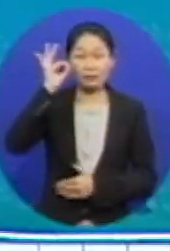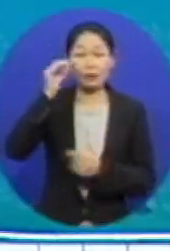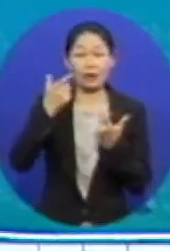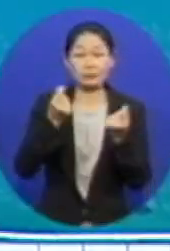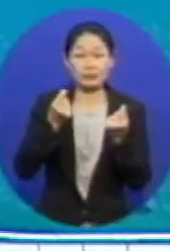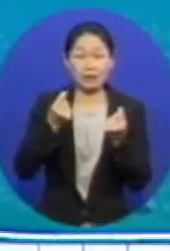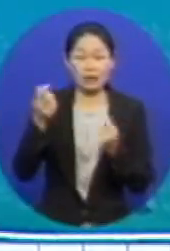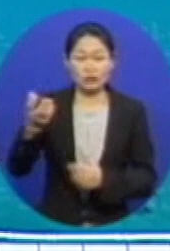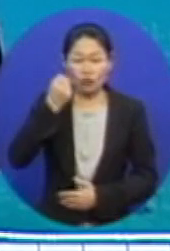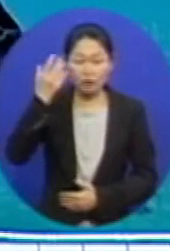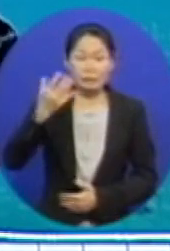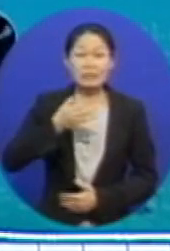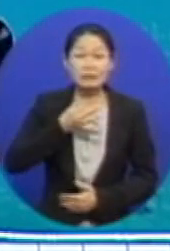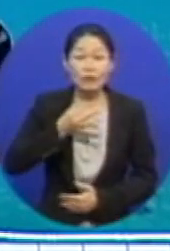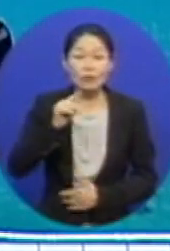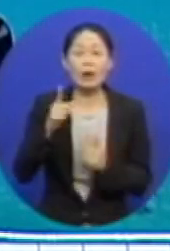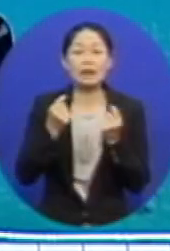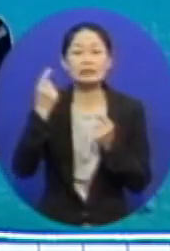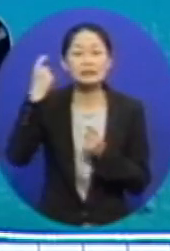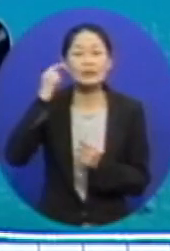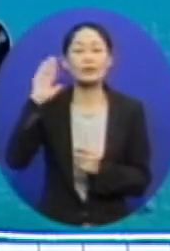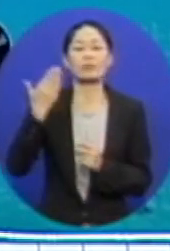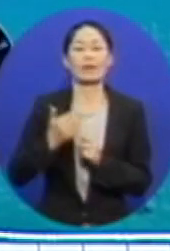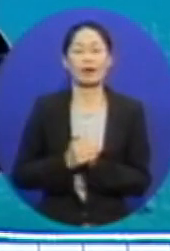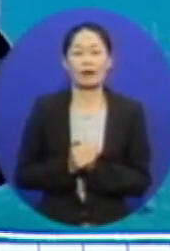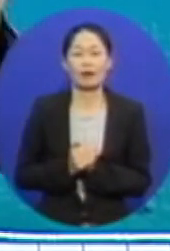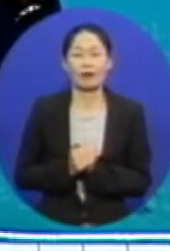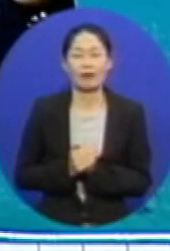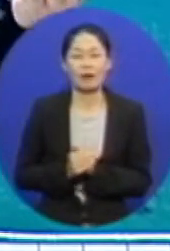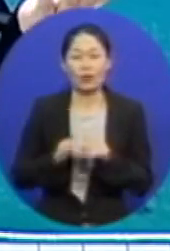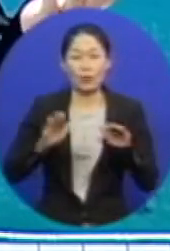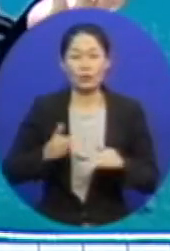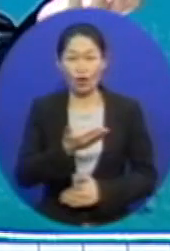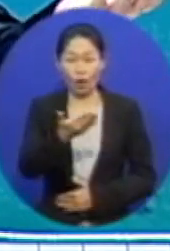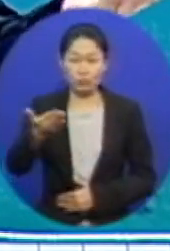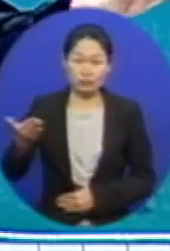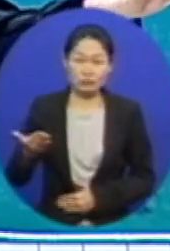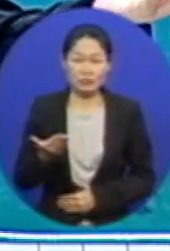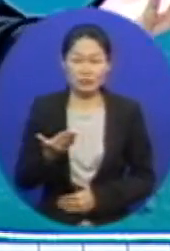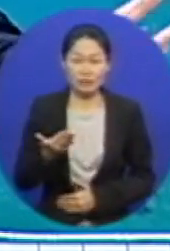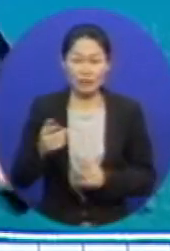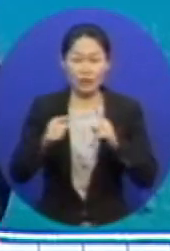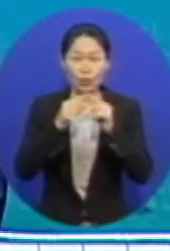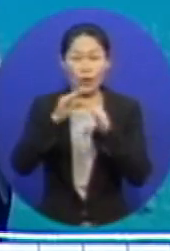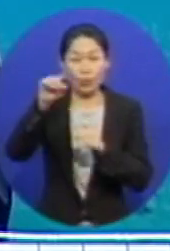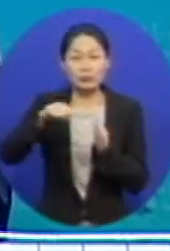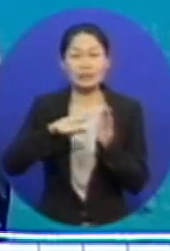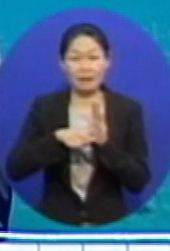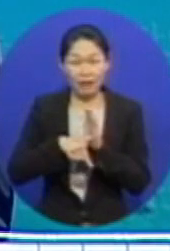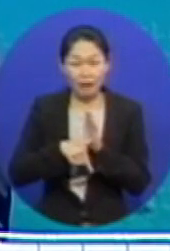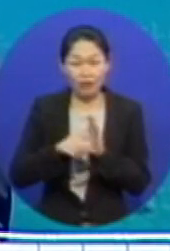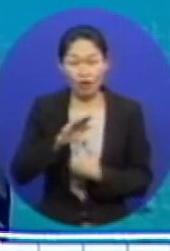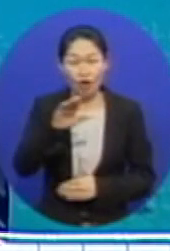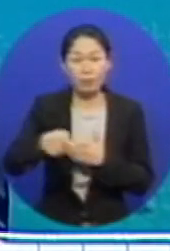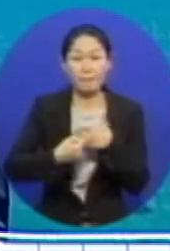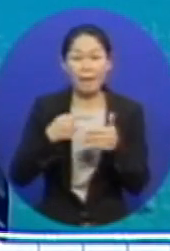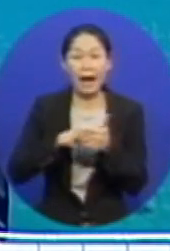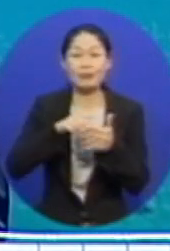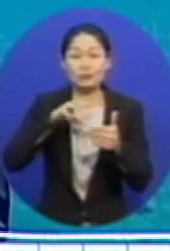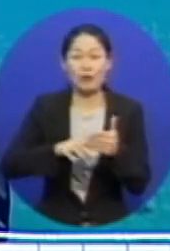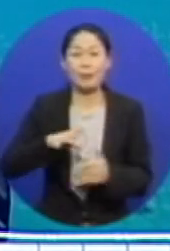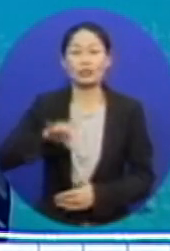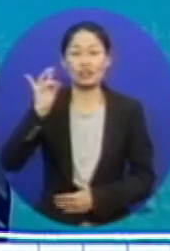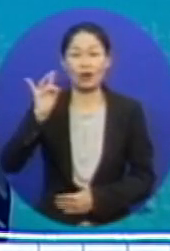정녕 님의 음성을 그렇게 듣는 겁니다 오늘 여러분들이 이렇게 교회에 오실 때 여러분의 마음에